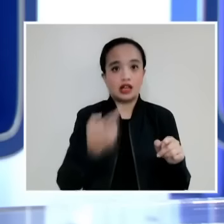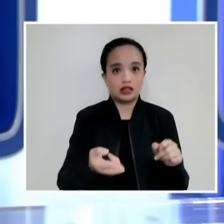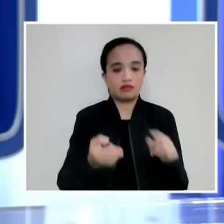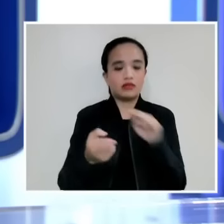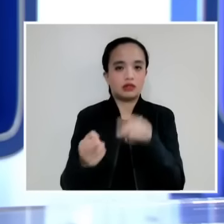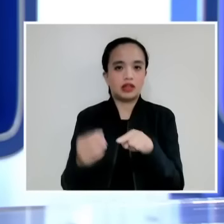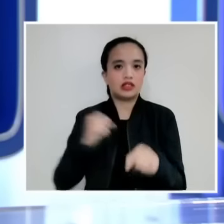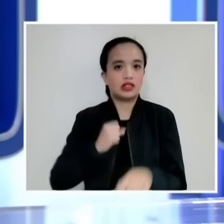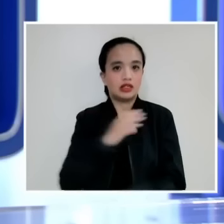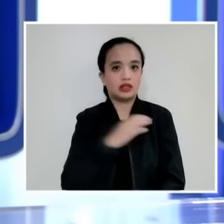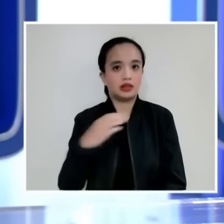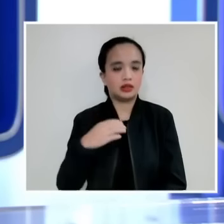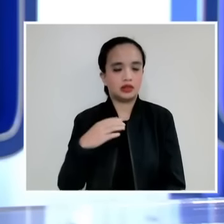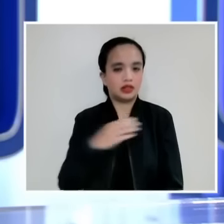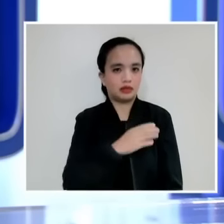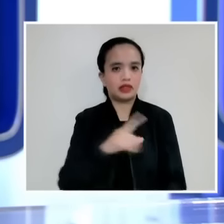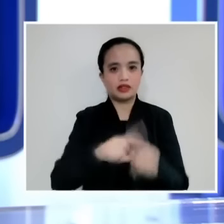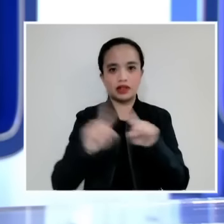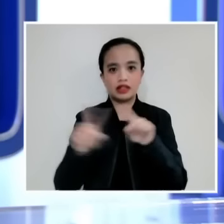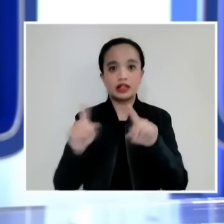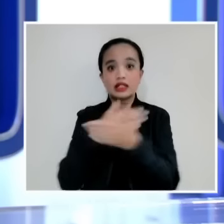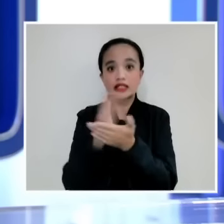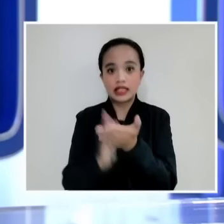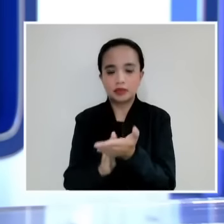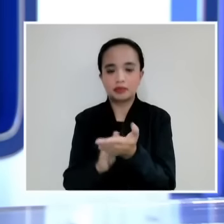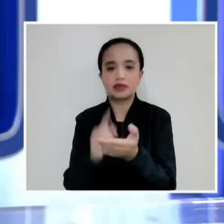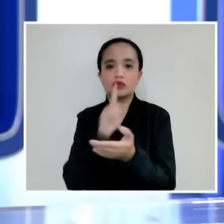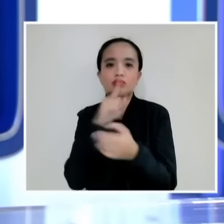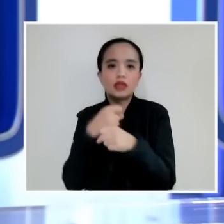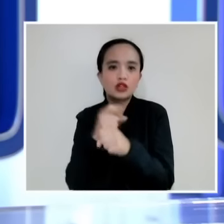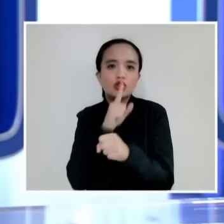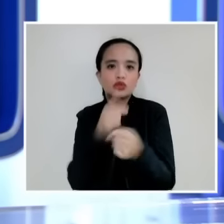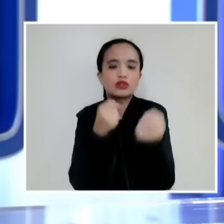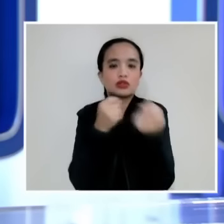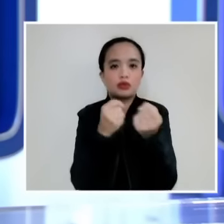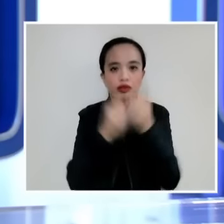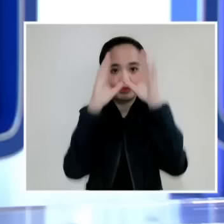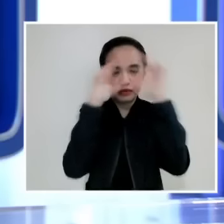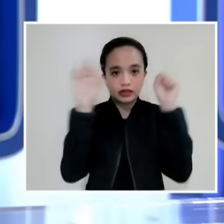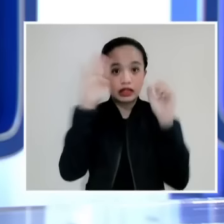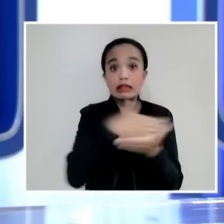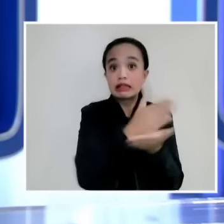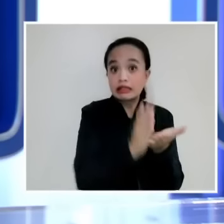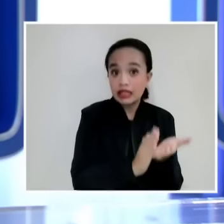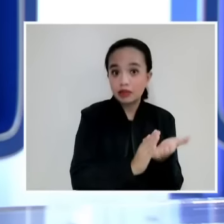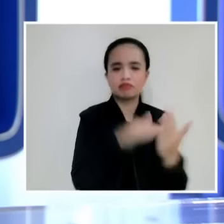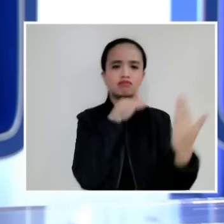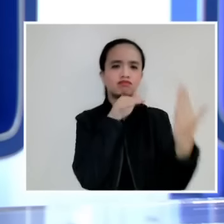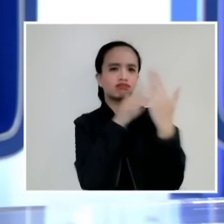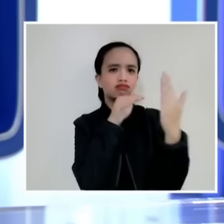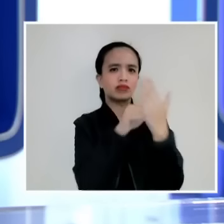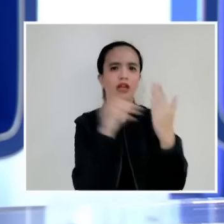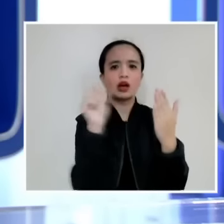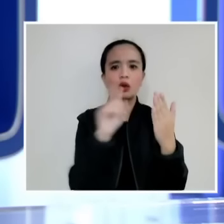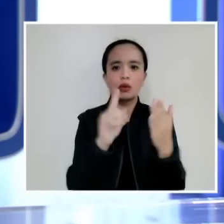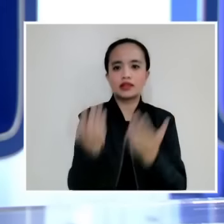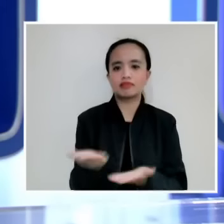Jr. May ilang tumiyak ng suporta sa mga panawagan ng Pangulo. May ilan namang bumatikos sa mga isinusulong